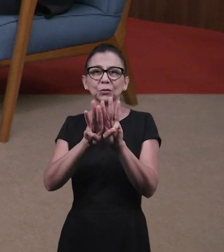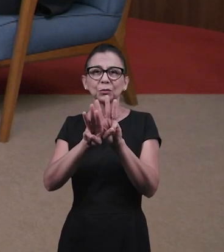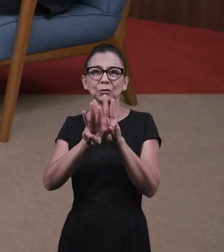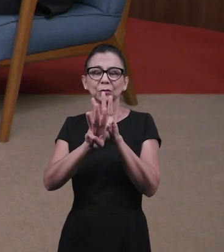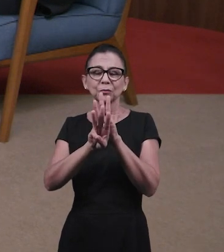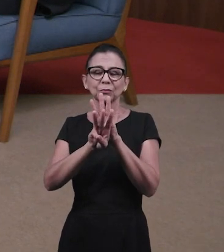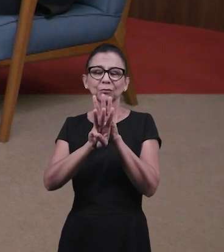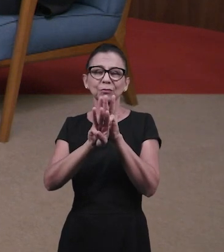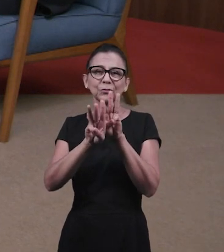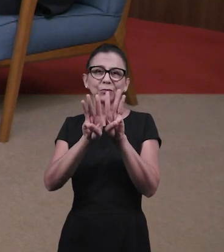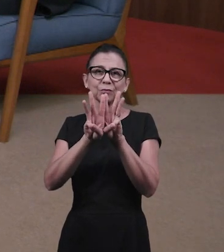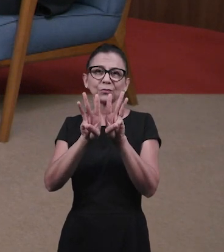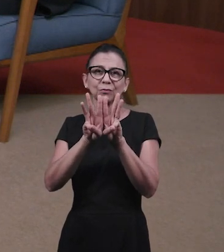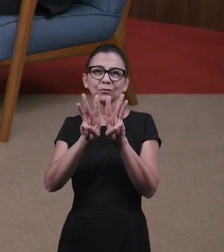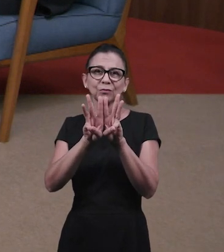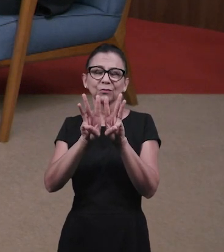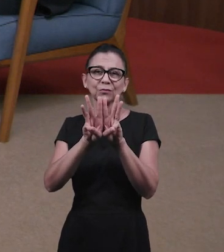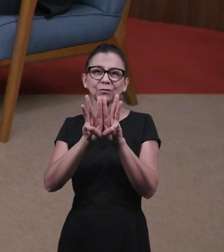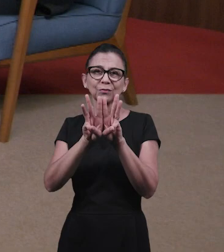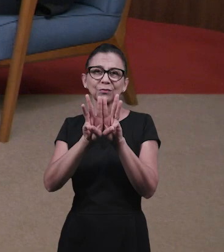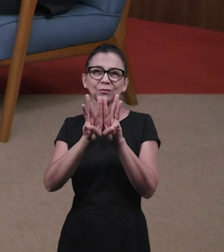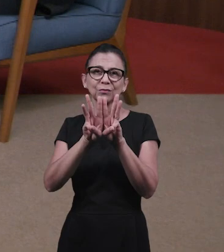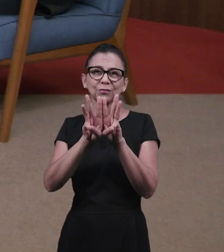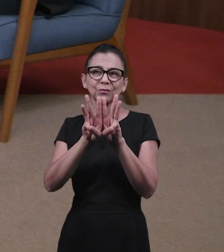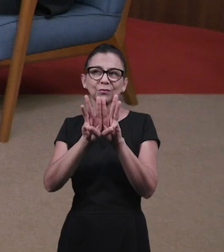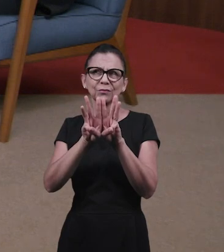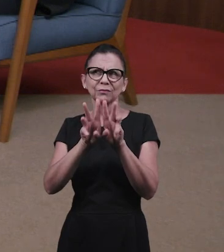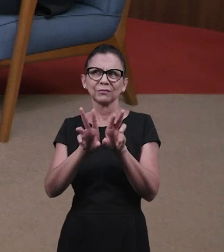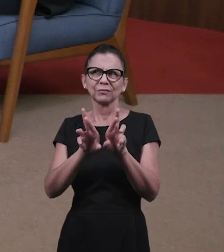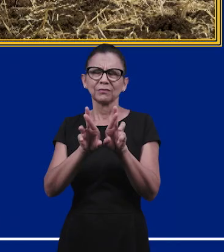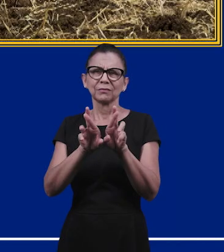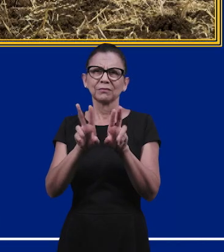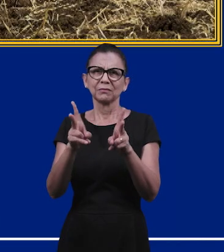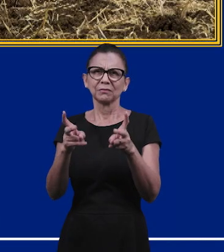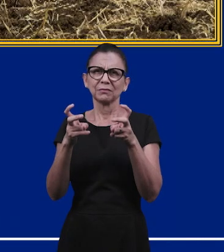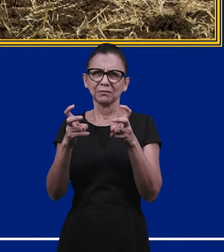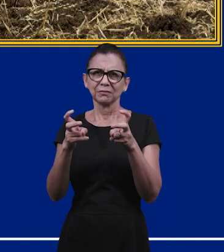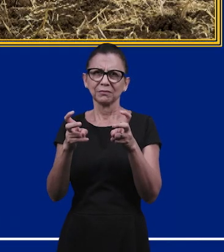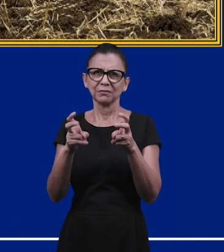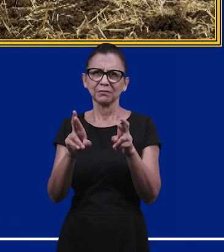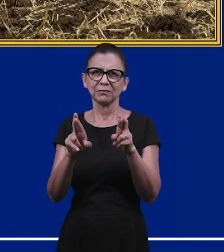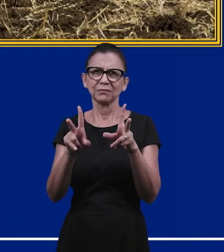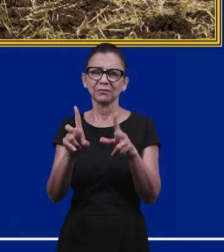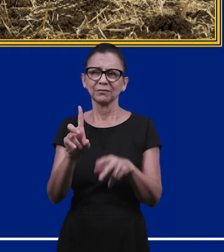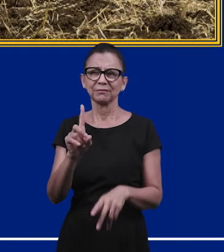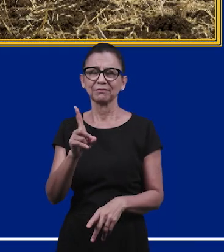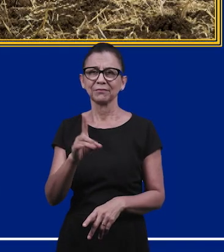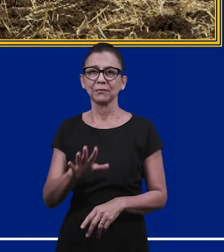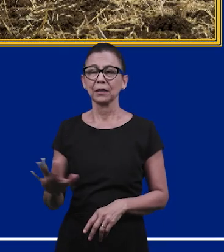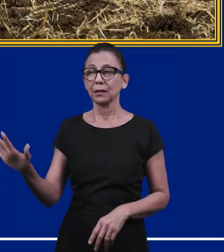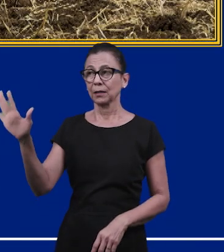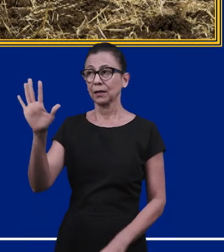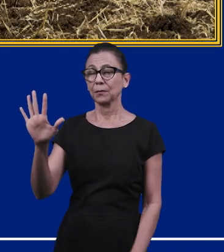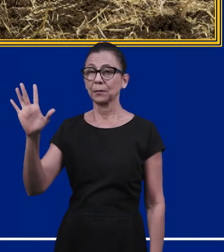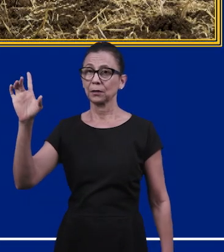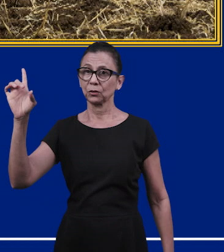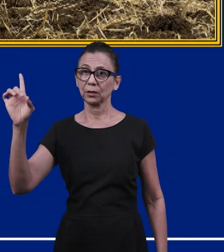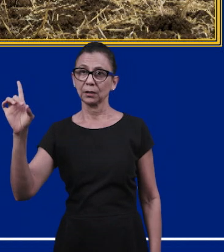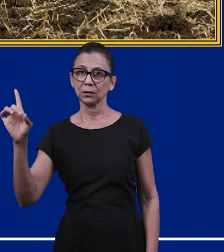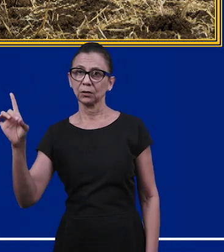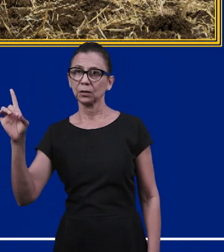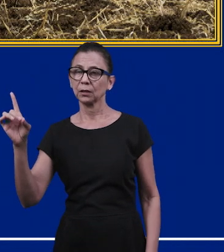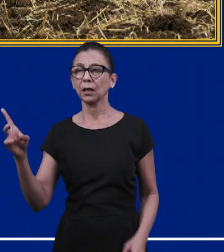Exactement. On ne voit pas la différence. Dans l'image de droite, déjà, il a eu une